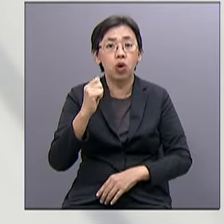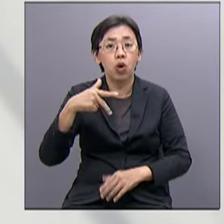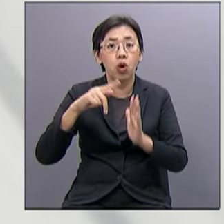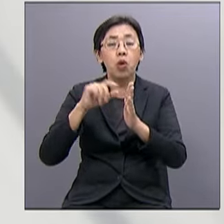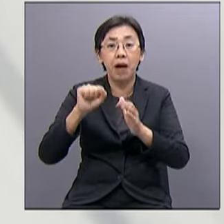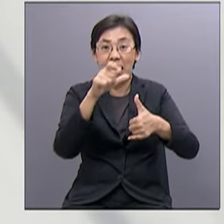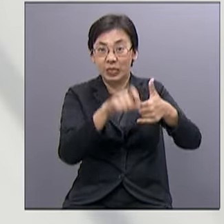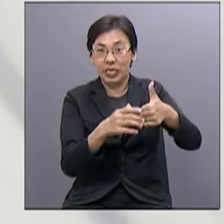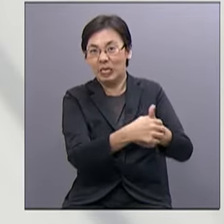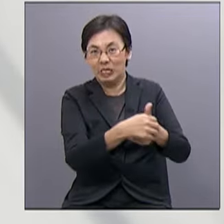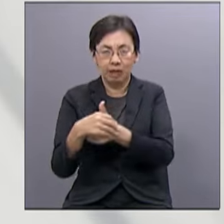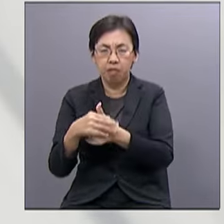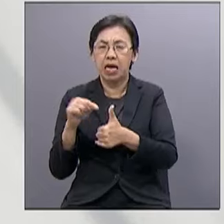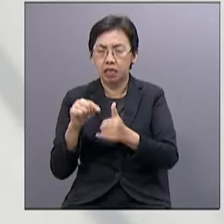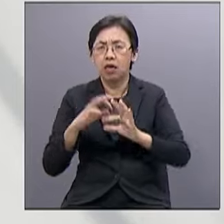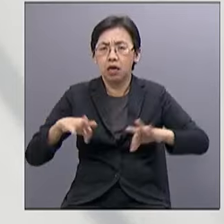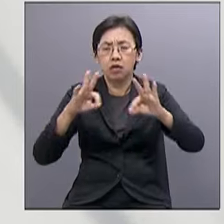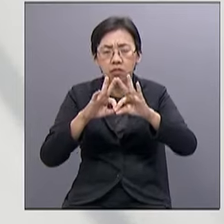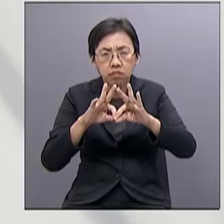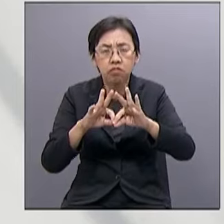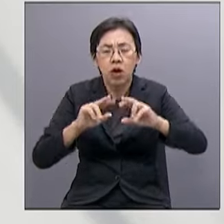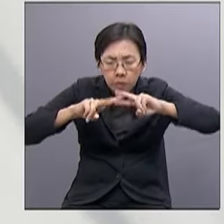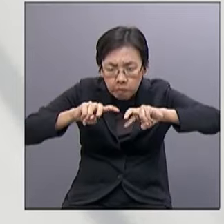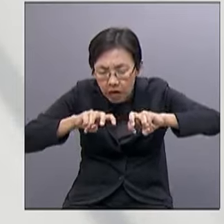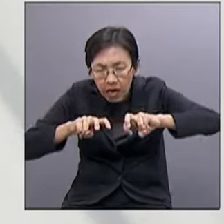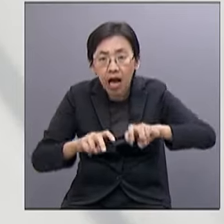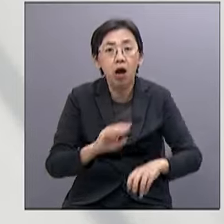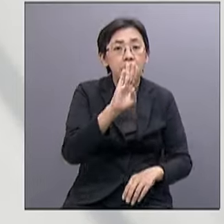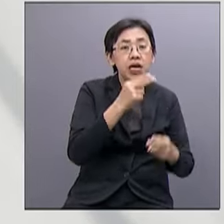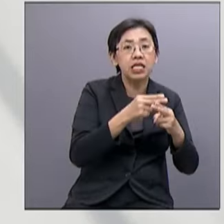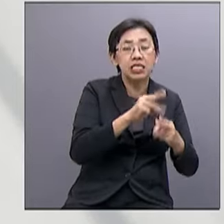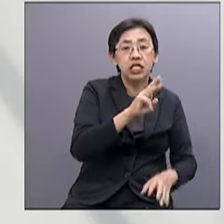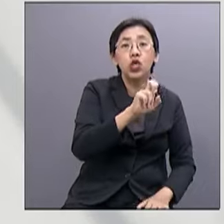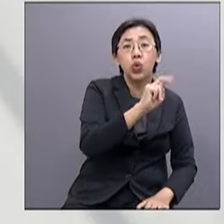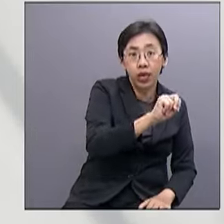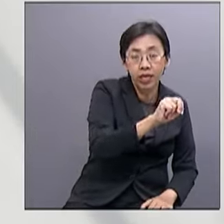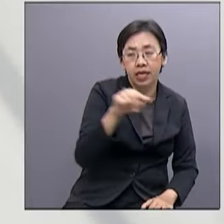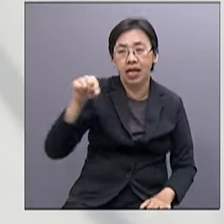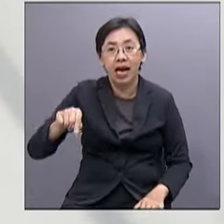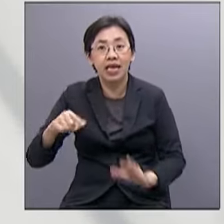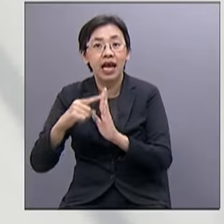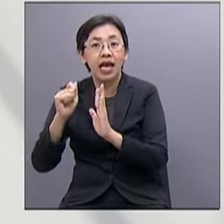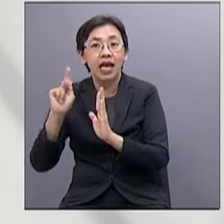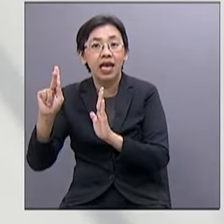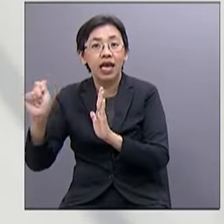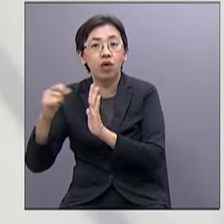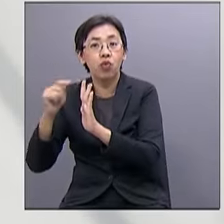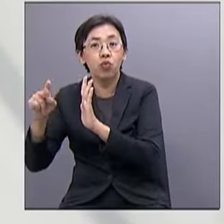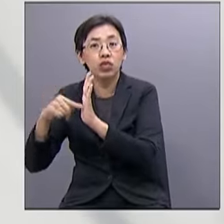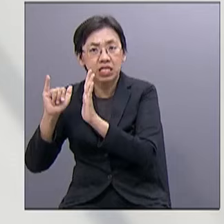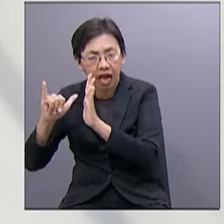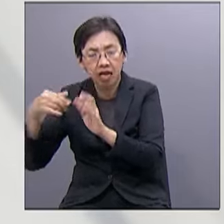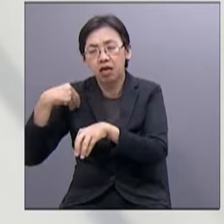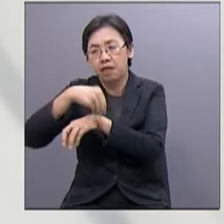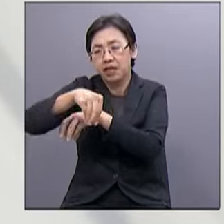นำไปสู่การไขโครงข่ายระหว่างวินโปรเซสกับเอกอุทัยซึ่งมีสาขาอยู่ในหลายจังหวัดตอนนี้ความเสียห